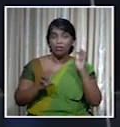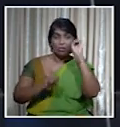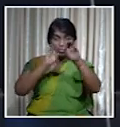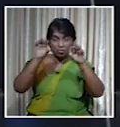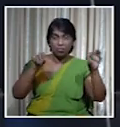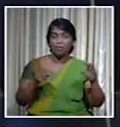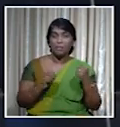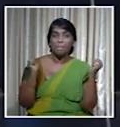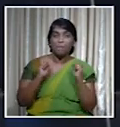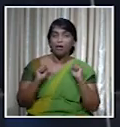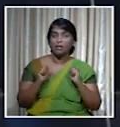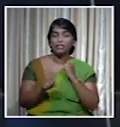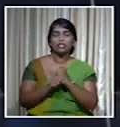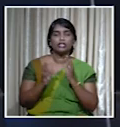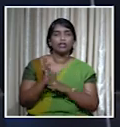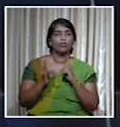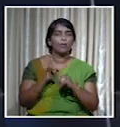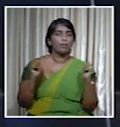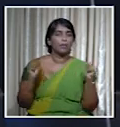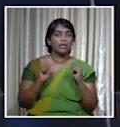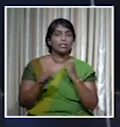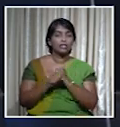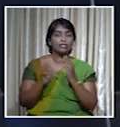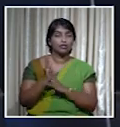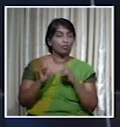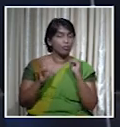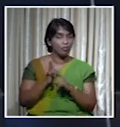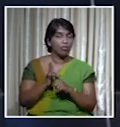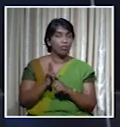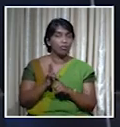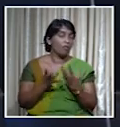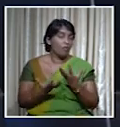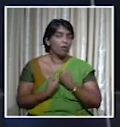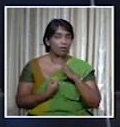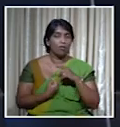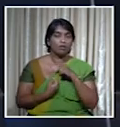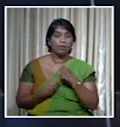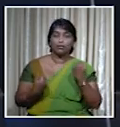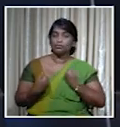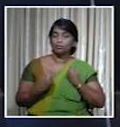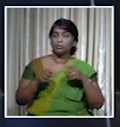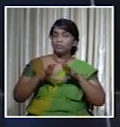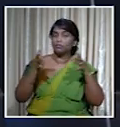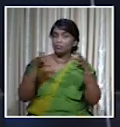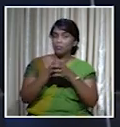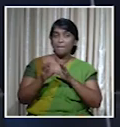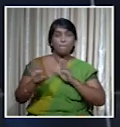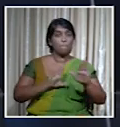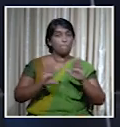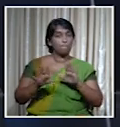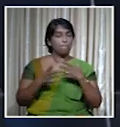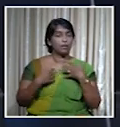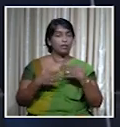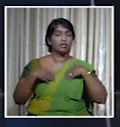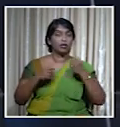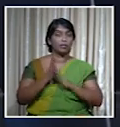කරන්නේ කාටද බය? GMO එකට බයි. GMO එකට තියෙන උමනාවක් මේ වෛද්‍යවරුන්ගේ සම්පූර්ණ පරිපාලනය